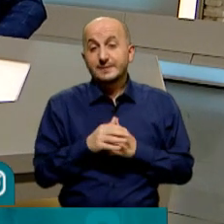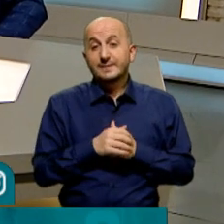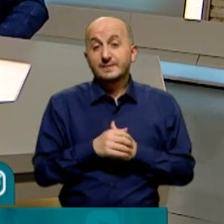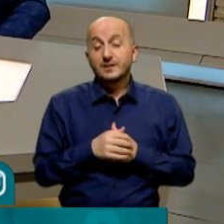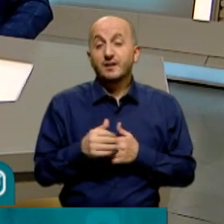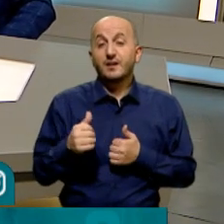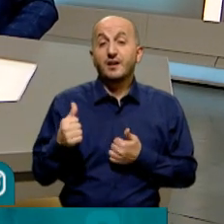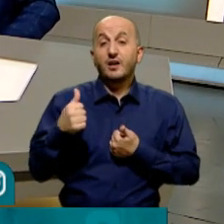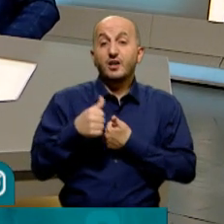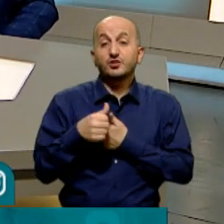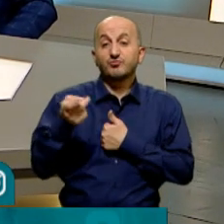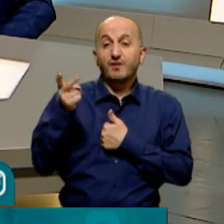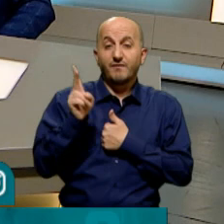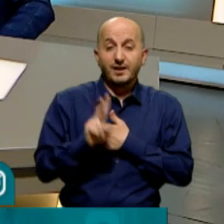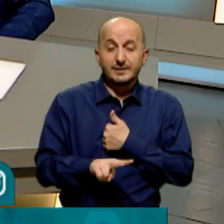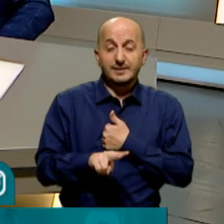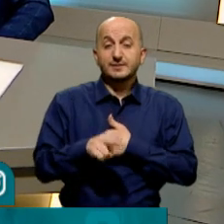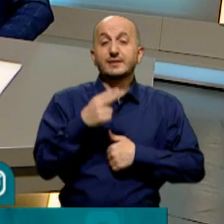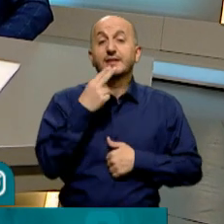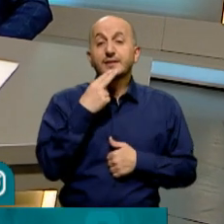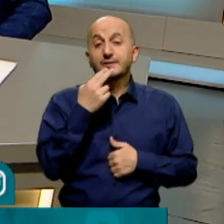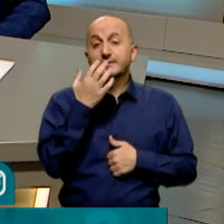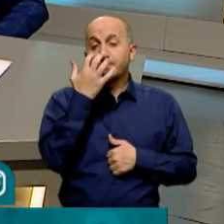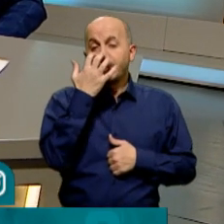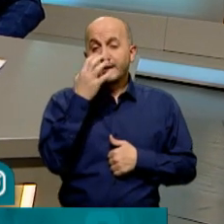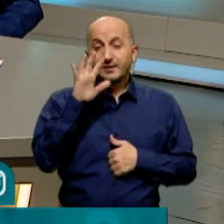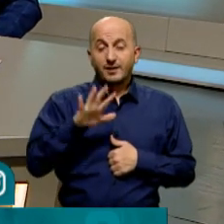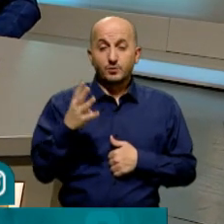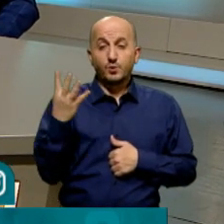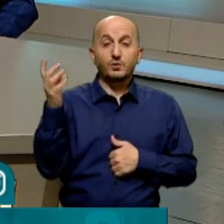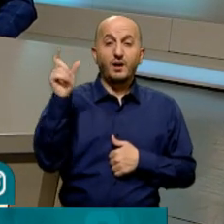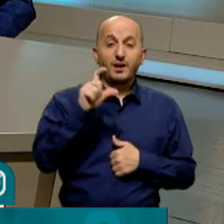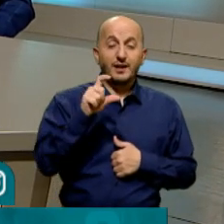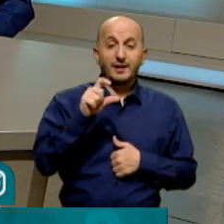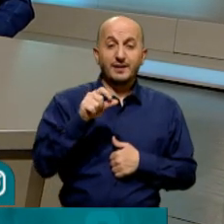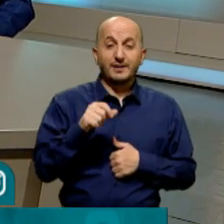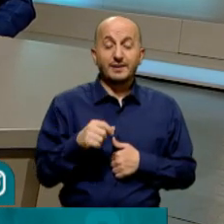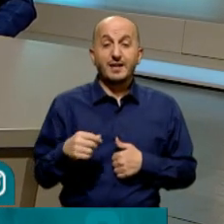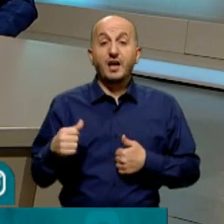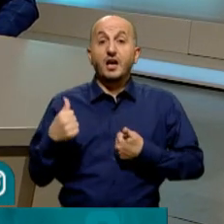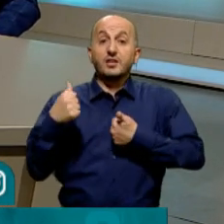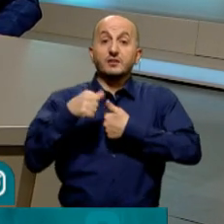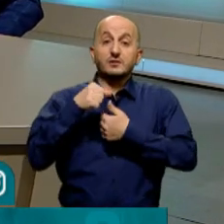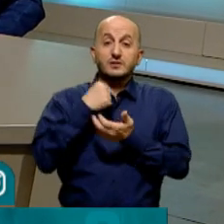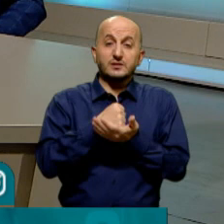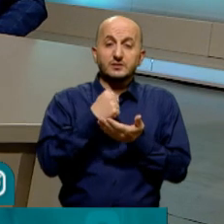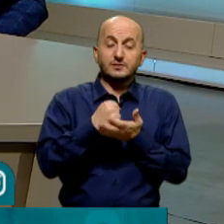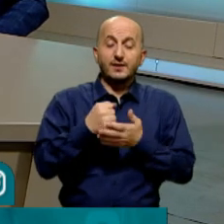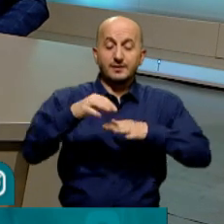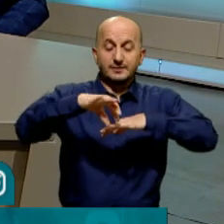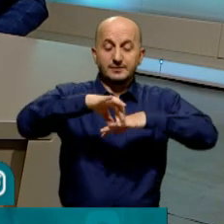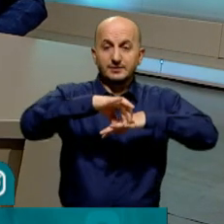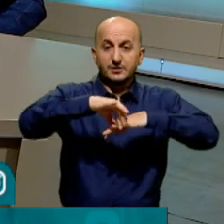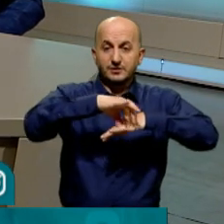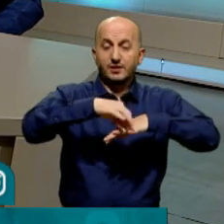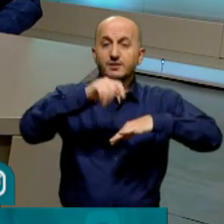eş vefat ederse hanımı iddet bekliyor. Şimdi soru şudur. Eşler nikahlandı ancak nişanlıyken